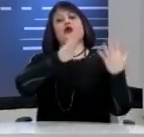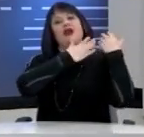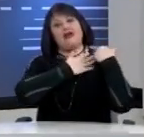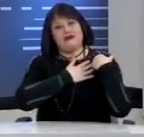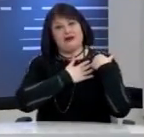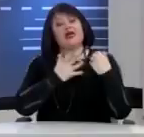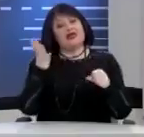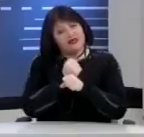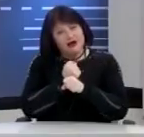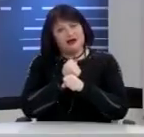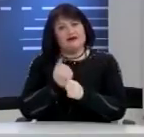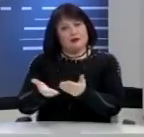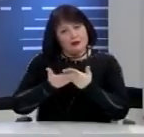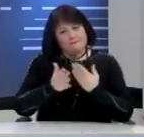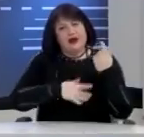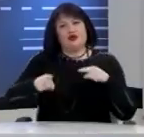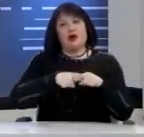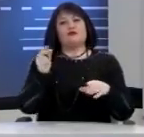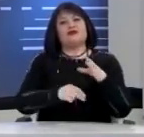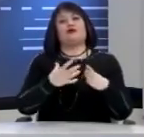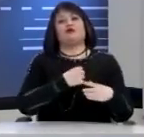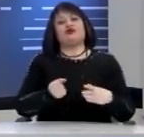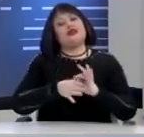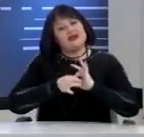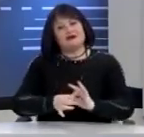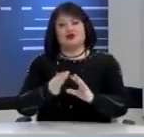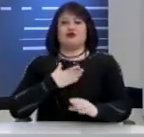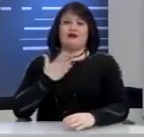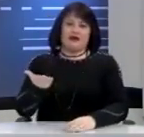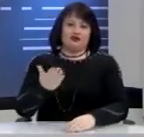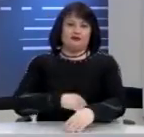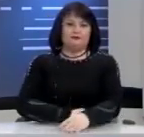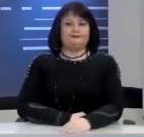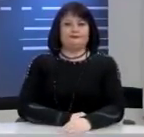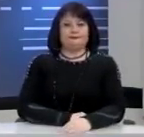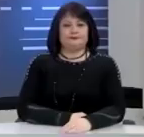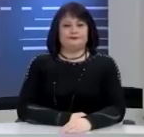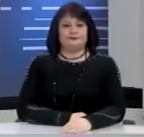του, θα τα καταφέρουμε. Θα έχουμε ψήφο εμπιστοσύνης και θα συνεχίσουμε. Σας ευχαριστώ.